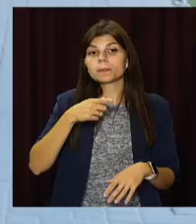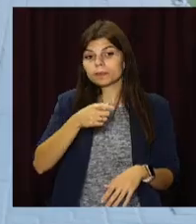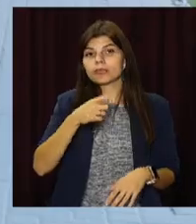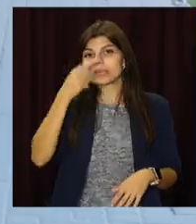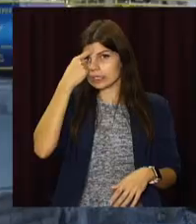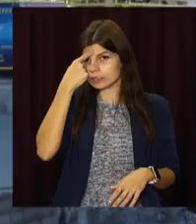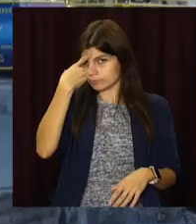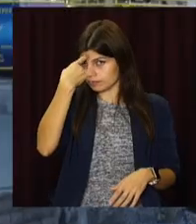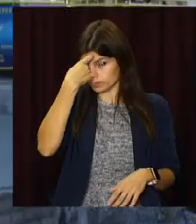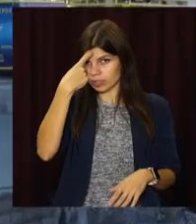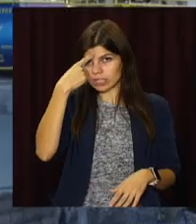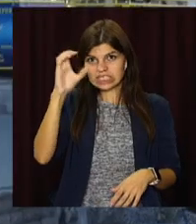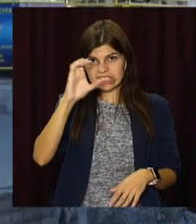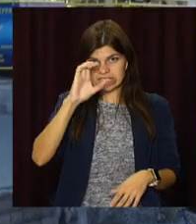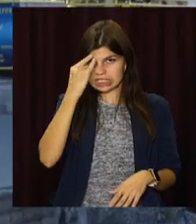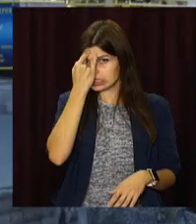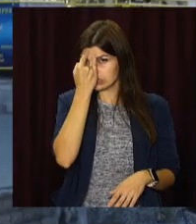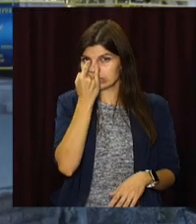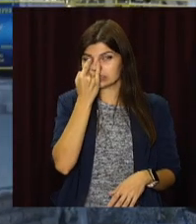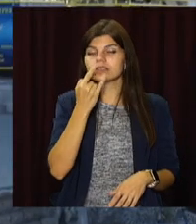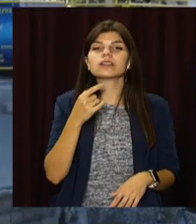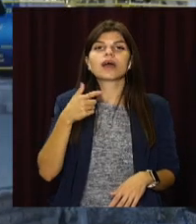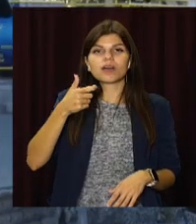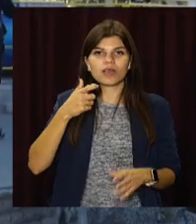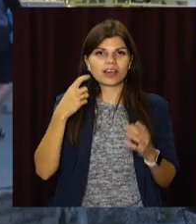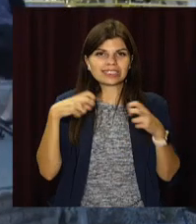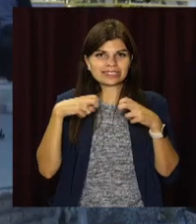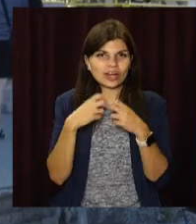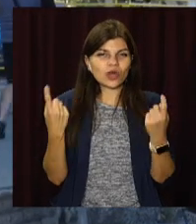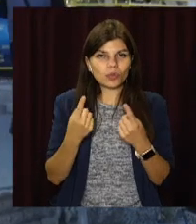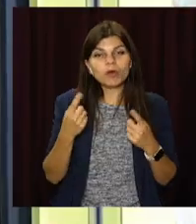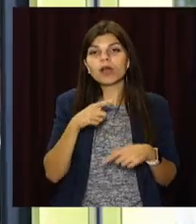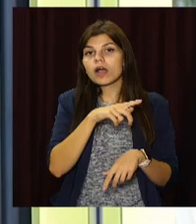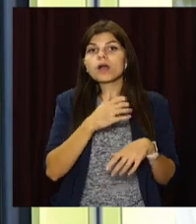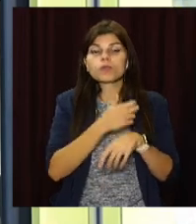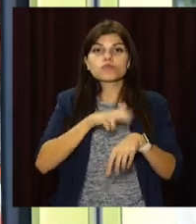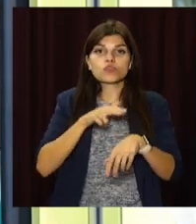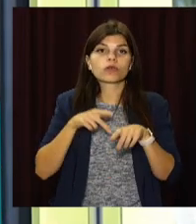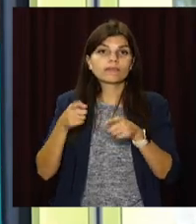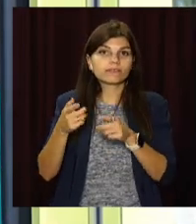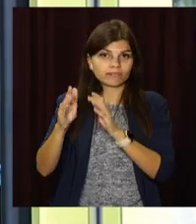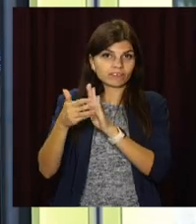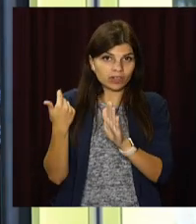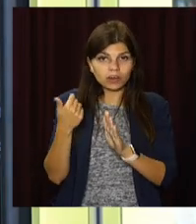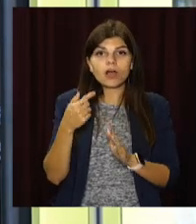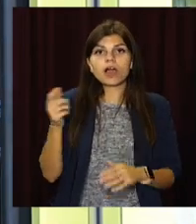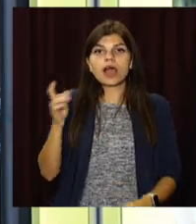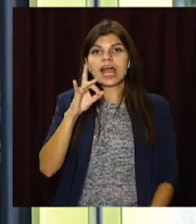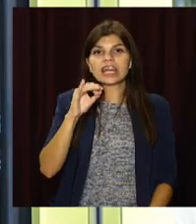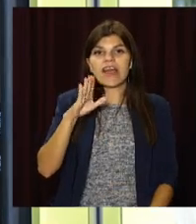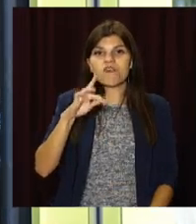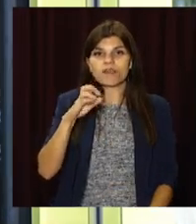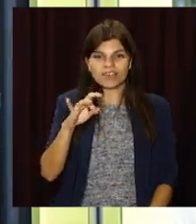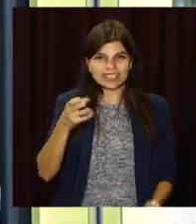на обличчя, до медиків він не звертався. Очевидці сварки викликали поліцію, стрілка затримали. Окрім револьвера,